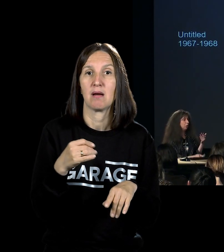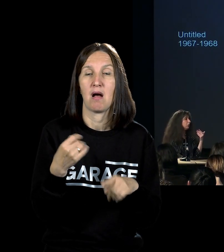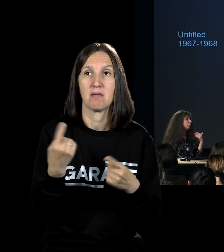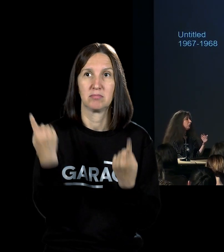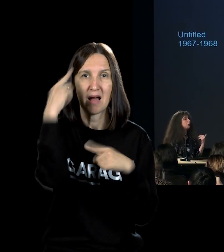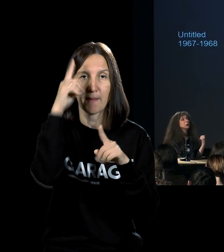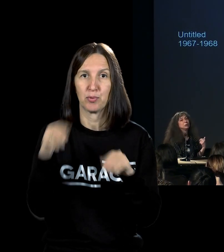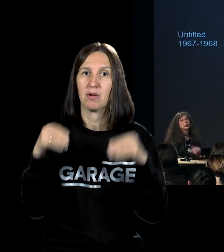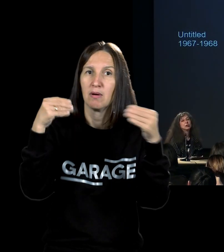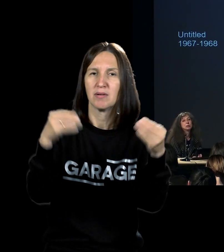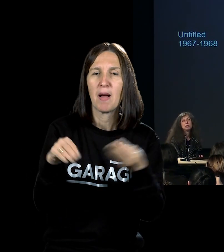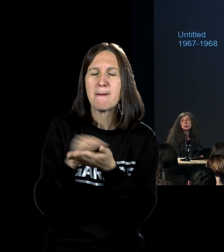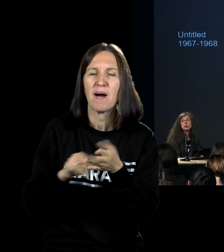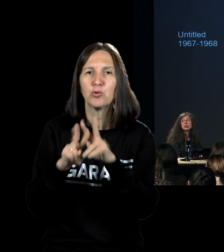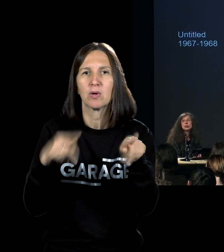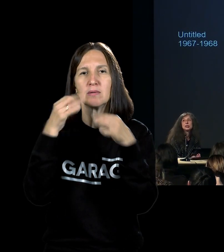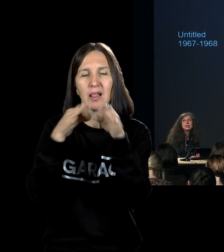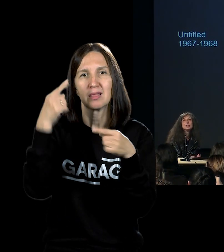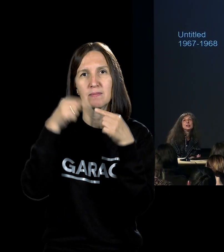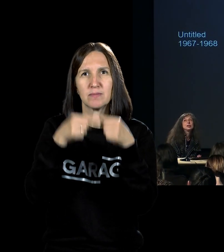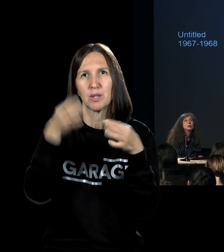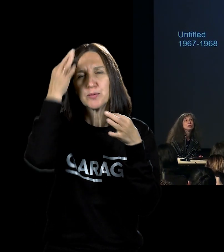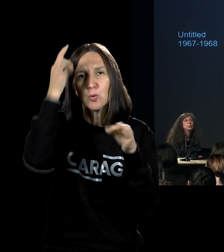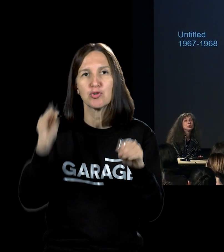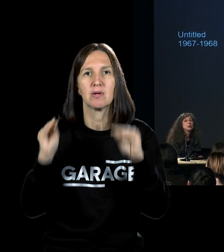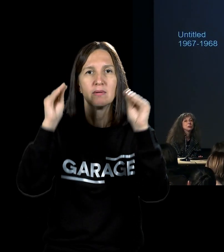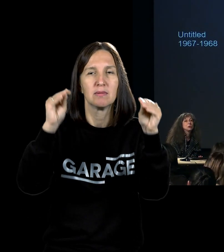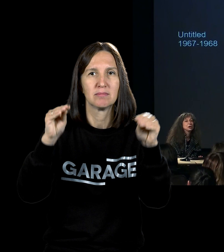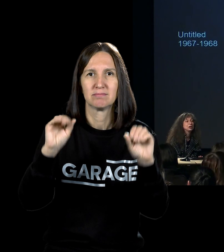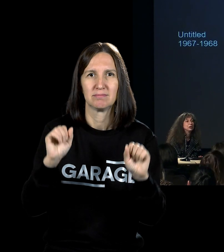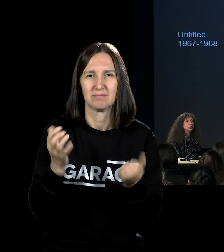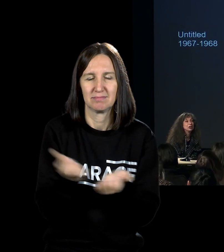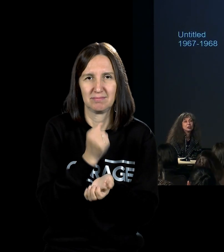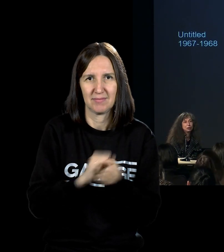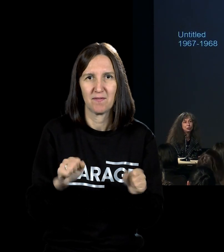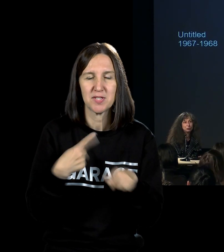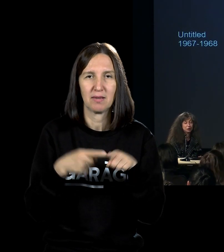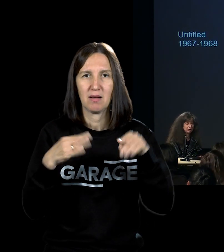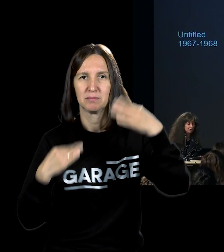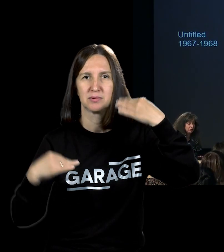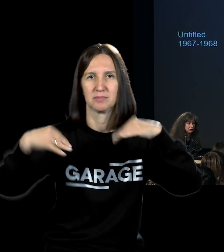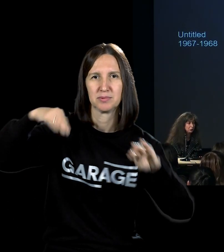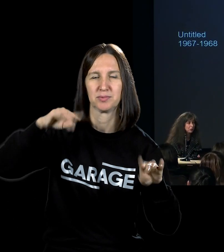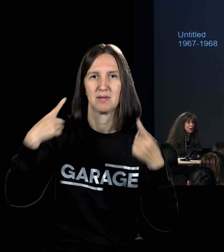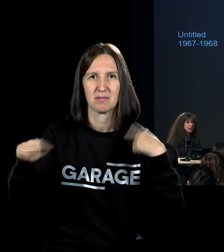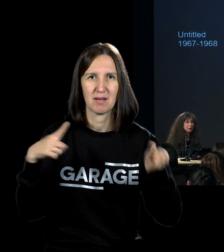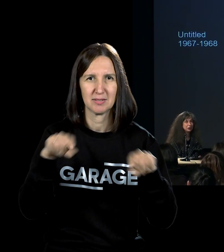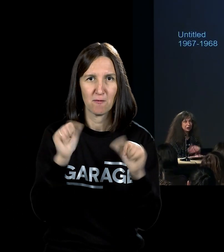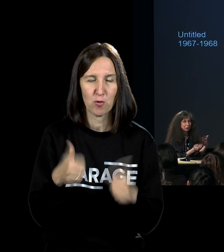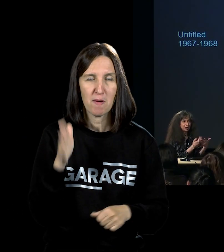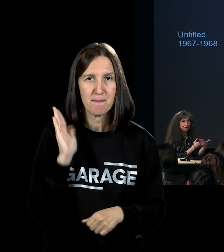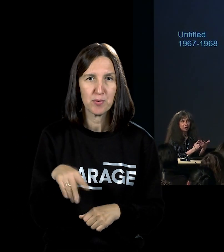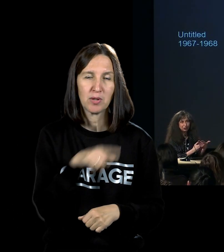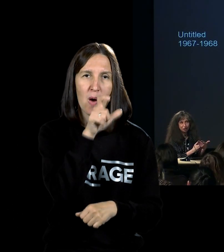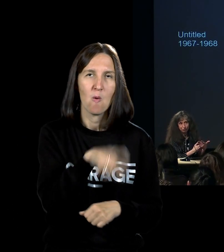И тоже какое-то замечательное, очень занятное интервью попалось у Морриса, когда он не так давно делает выставку. И говорит, мне